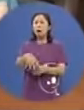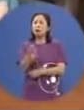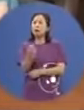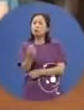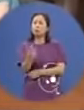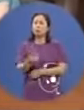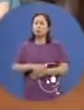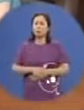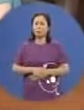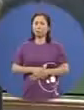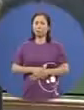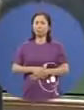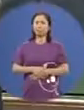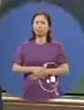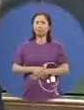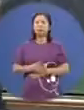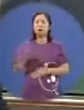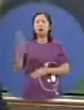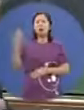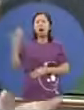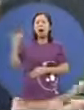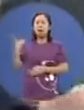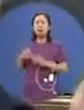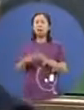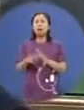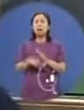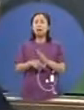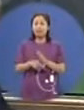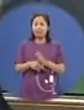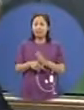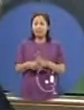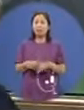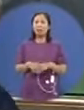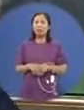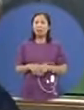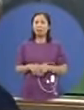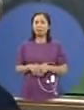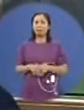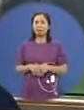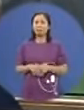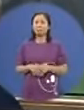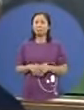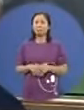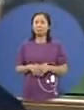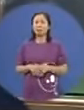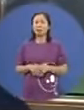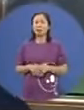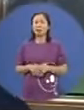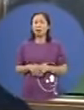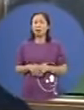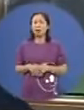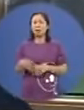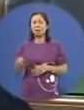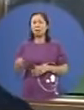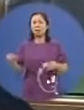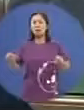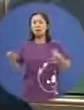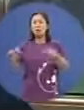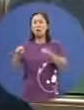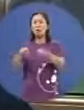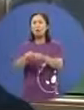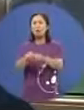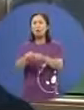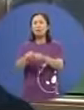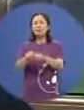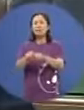い、 で昔はですね、例えば私の家族の周りもそうでしたけど、どっかからねなんか見合いの話とか来るんですよ、 は